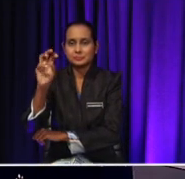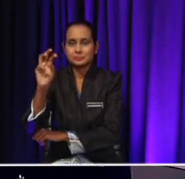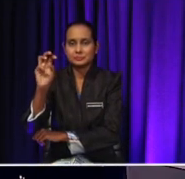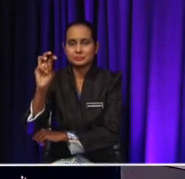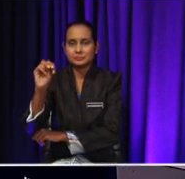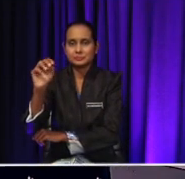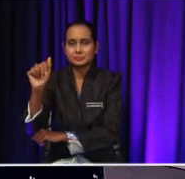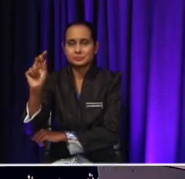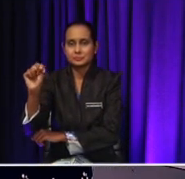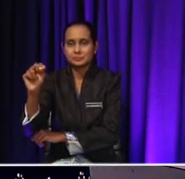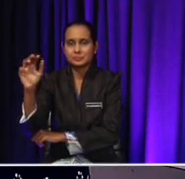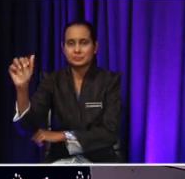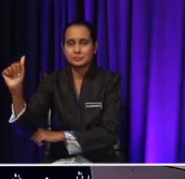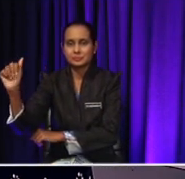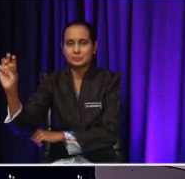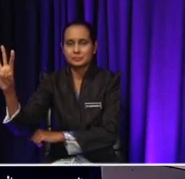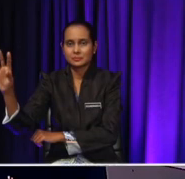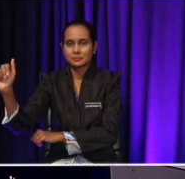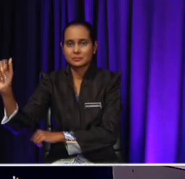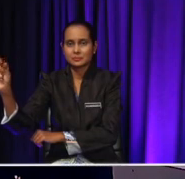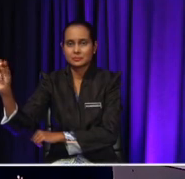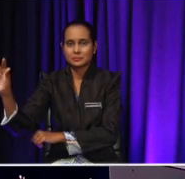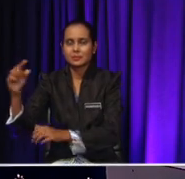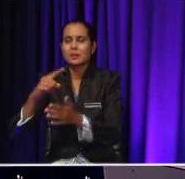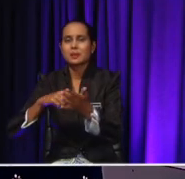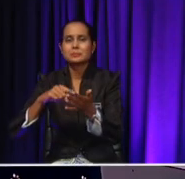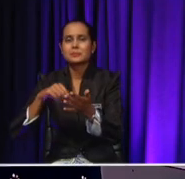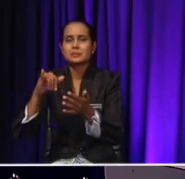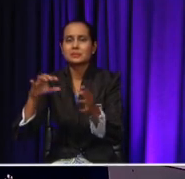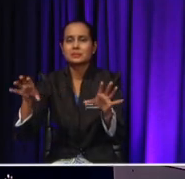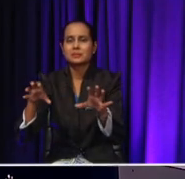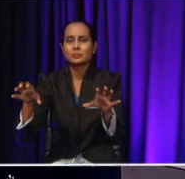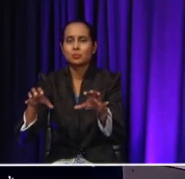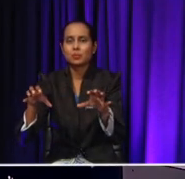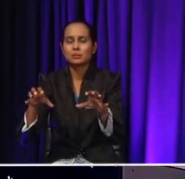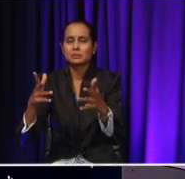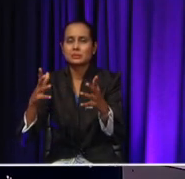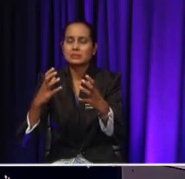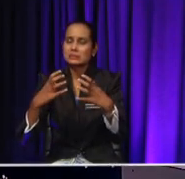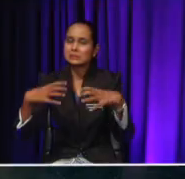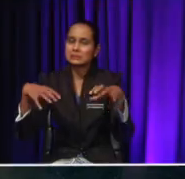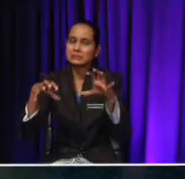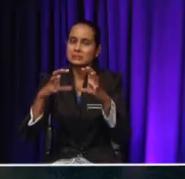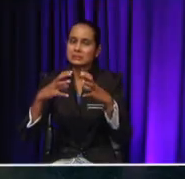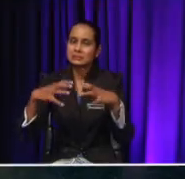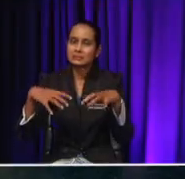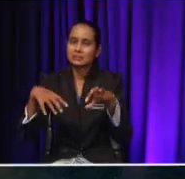yang dihasilkannya sangat dekat dengan kita dekat dengan saya citepasa saya